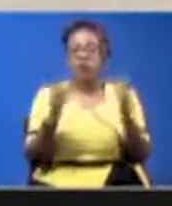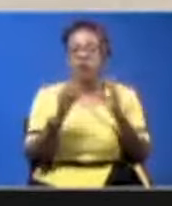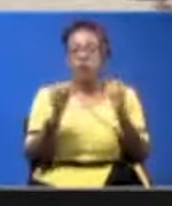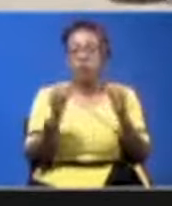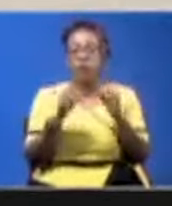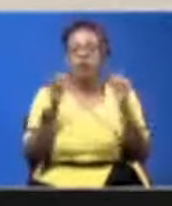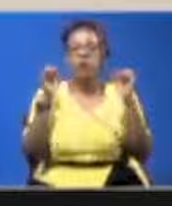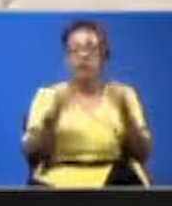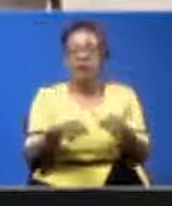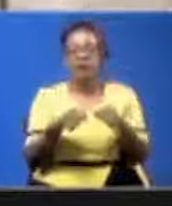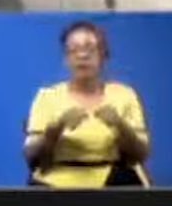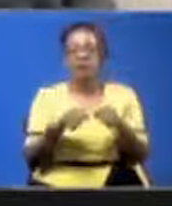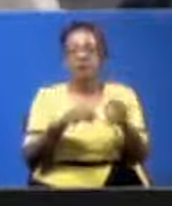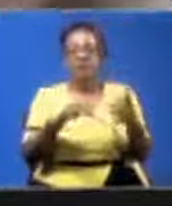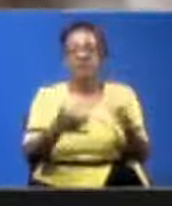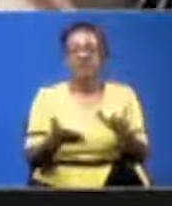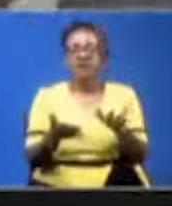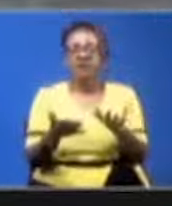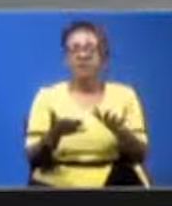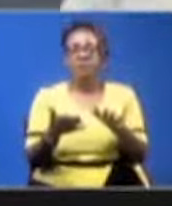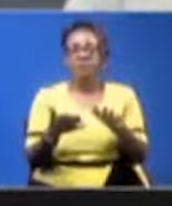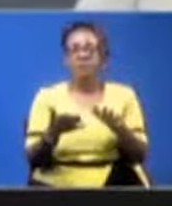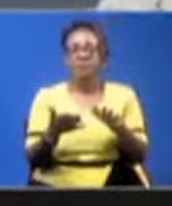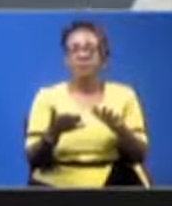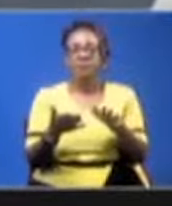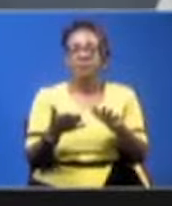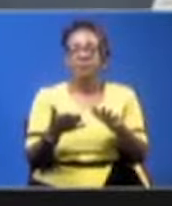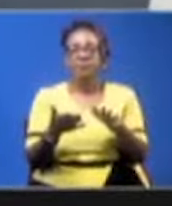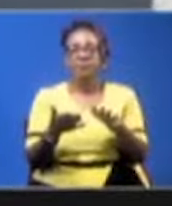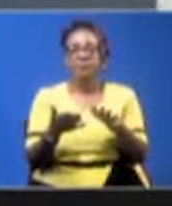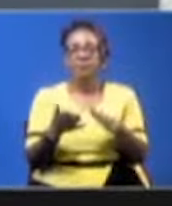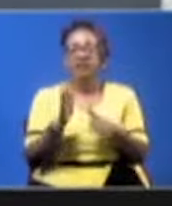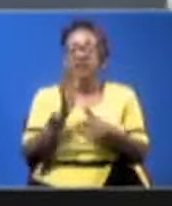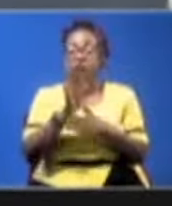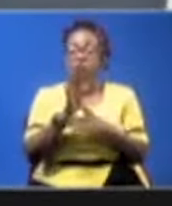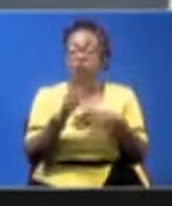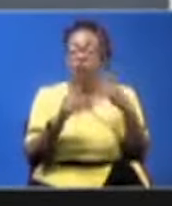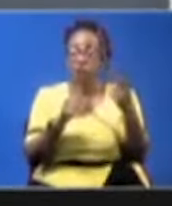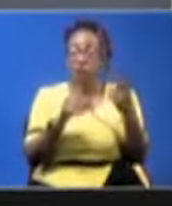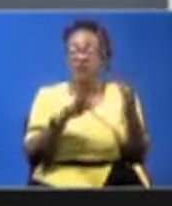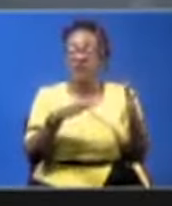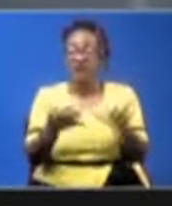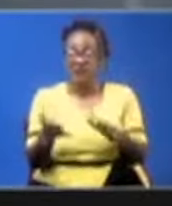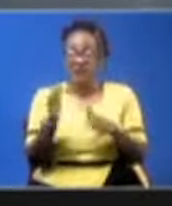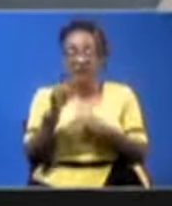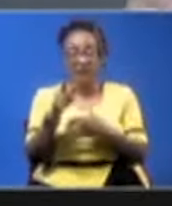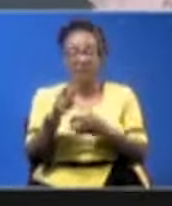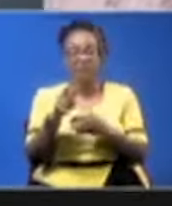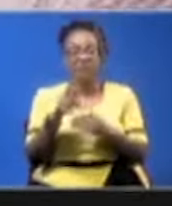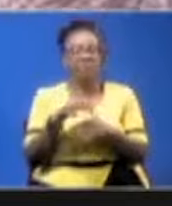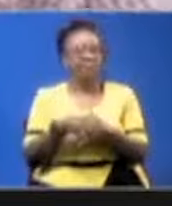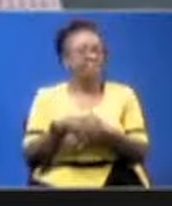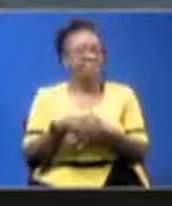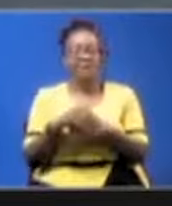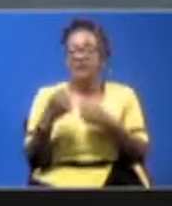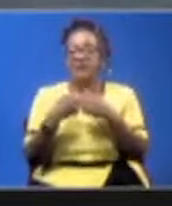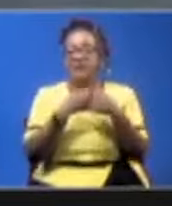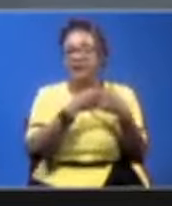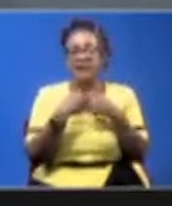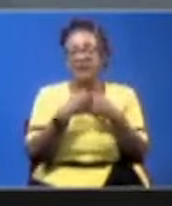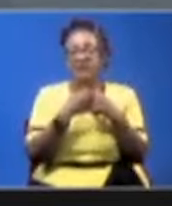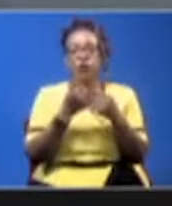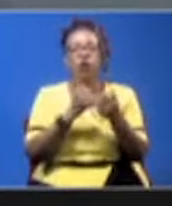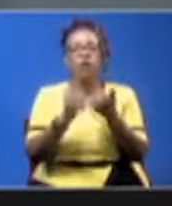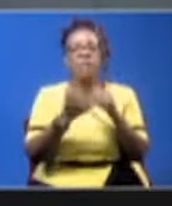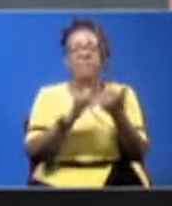kuzimia huko. Hii sitaki ni kudanganye. Wale madereva wawili waliona wamefaint pale. Changamoto yao wameshindana